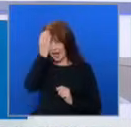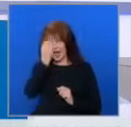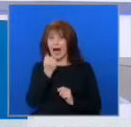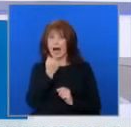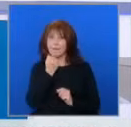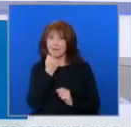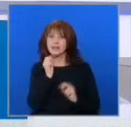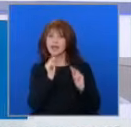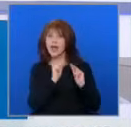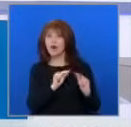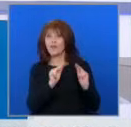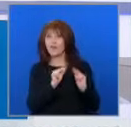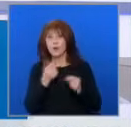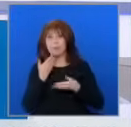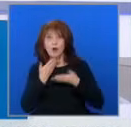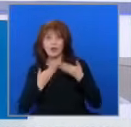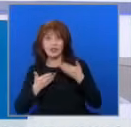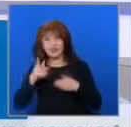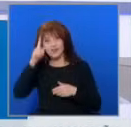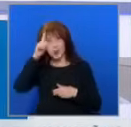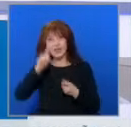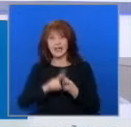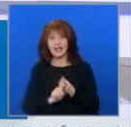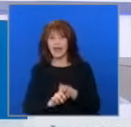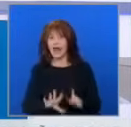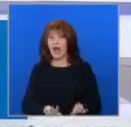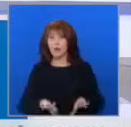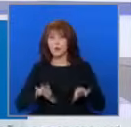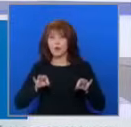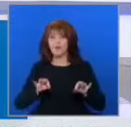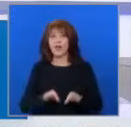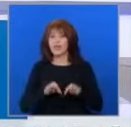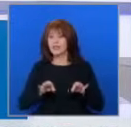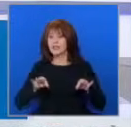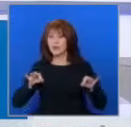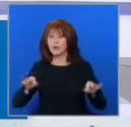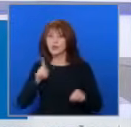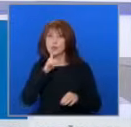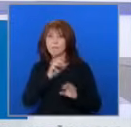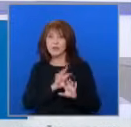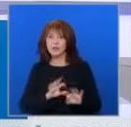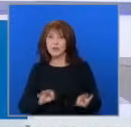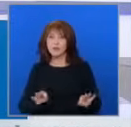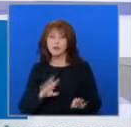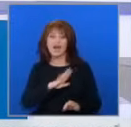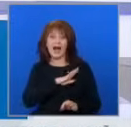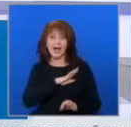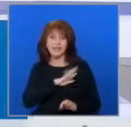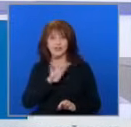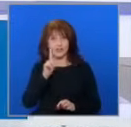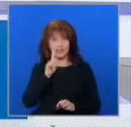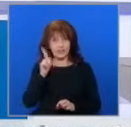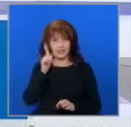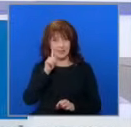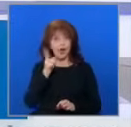уведомил преговарящи в столицата на Катар, че е готов на удължаването на примирието в Газа с 4 дни. Настоящото споразумение изтича